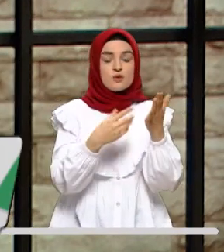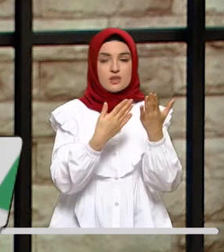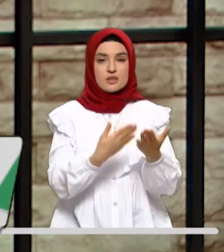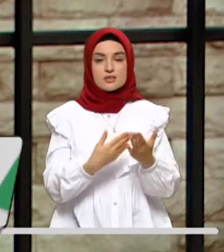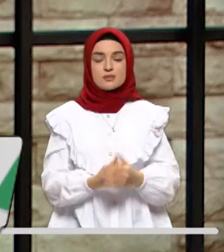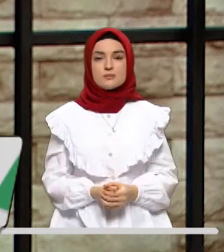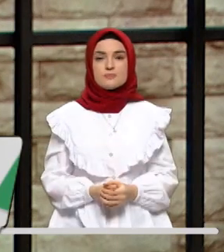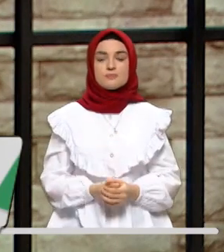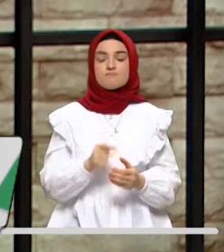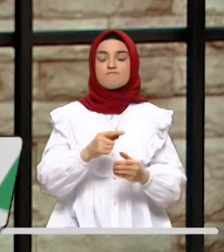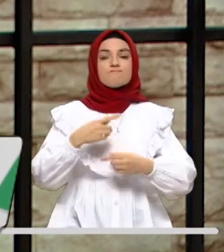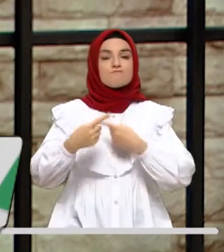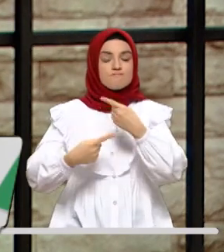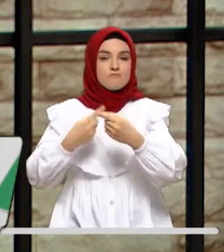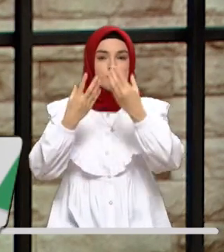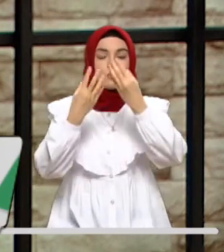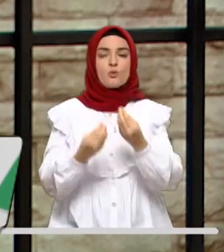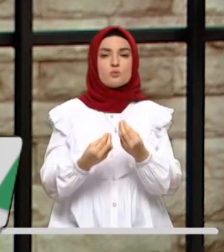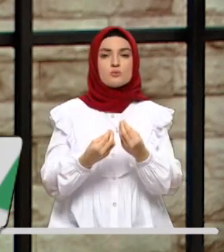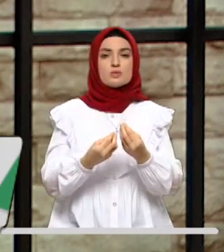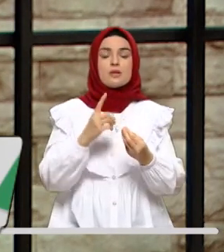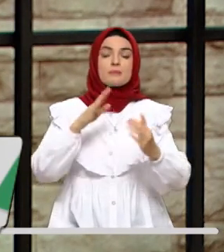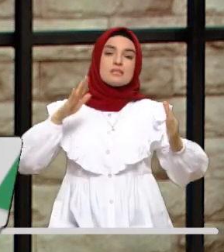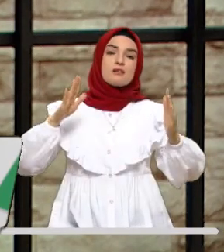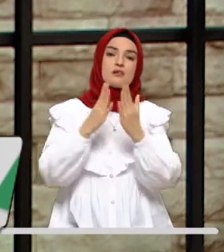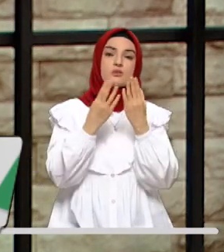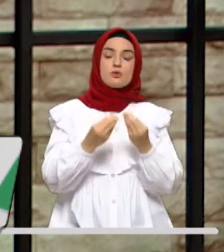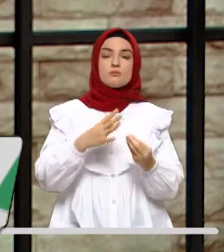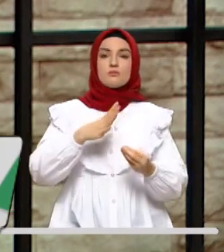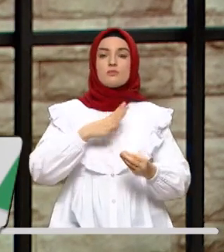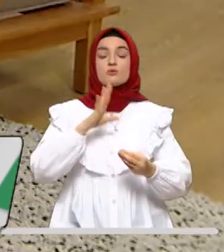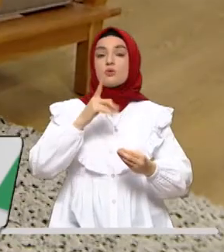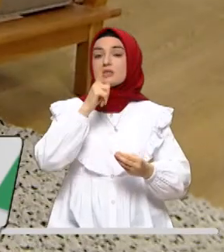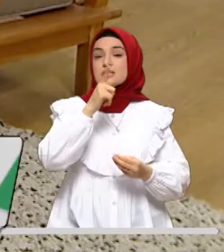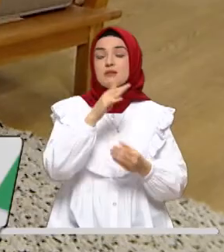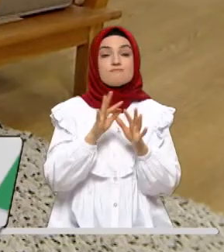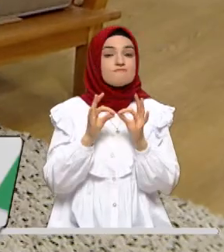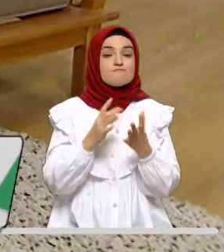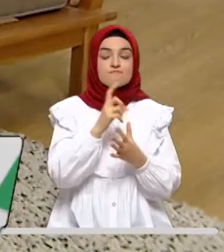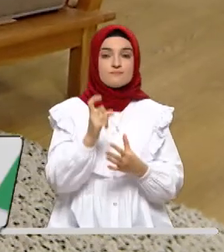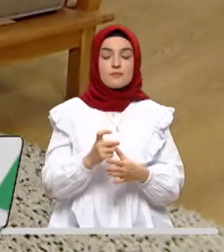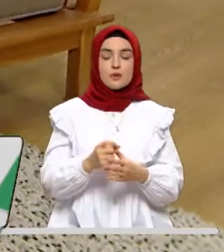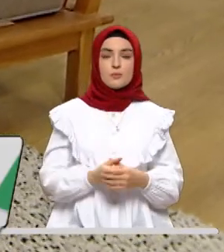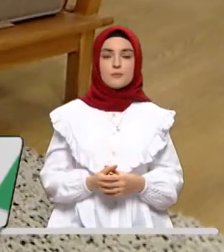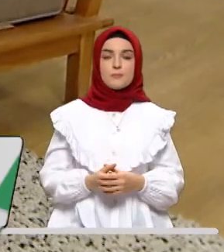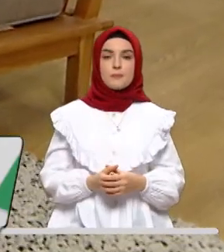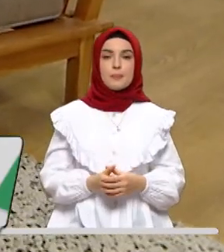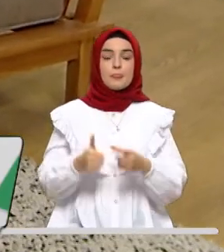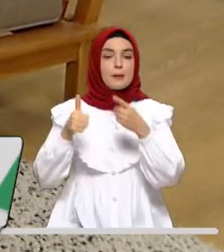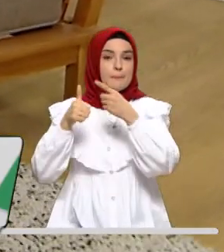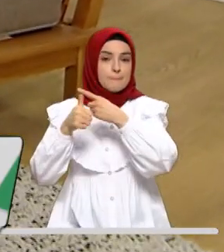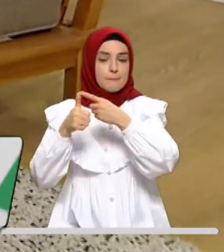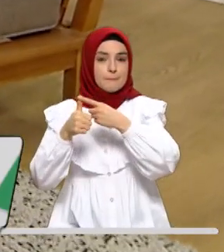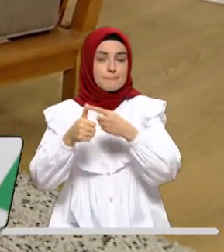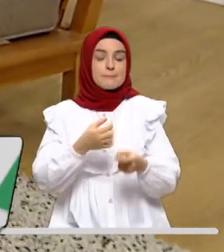zamanda ebed müddet olmasının bir karşılığıdır. Nedir dört ses? Önemli dört ses. Biri işte